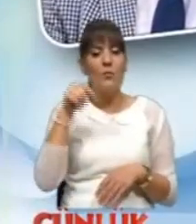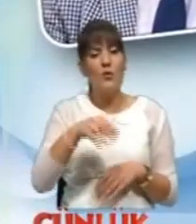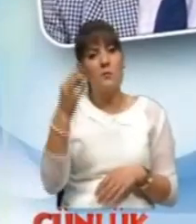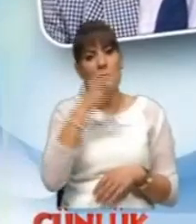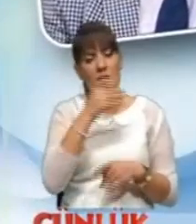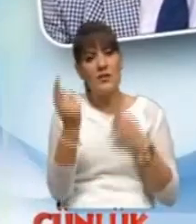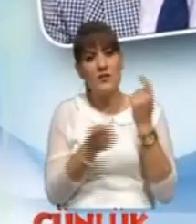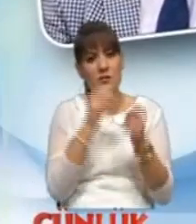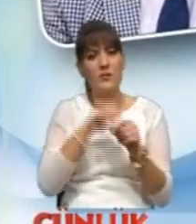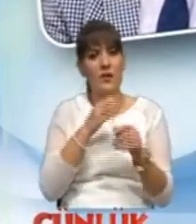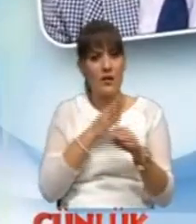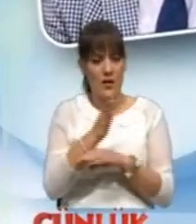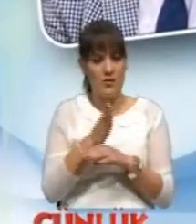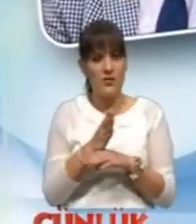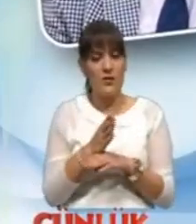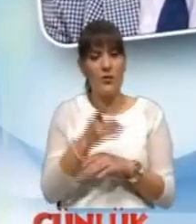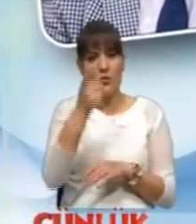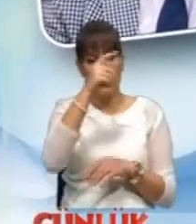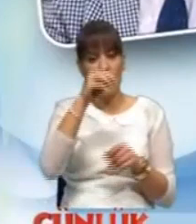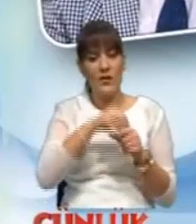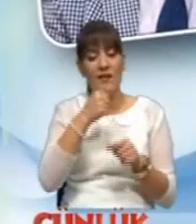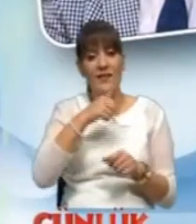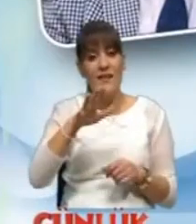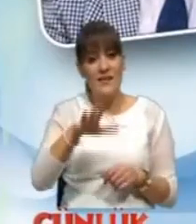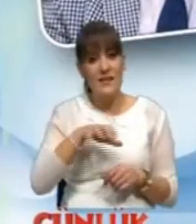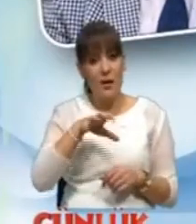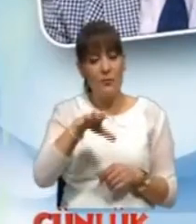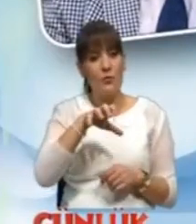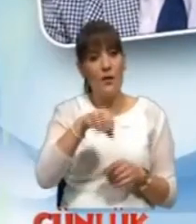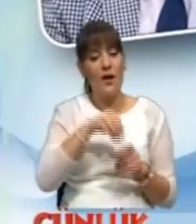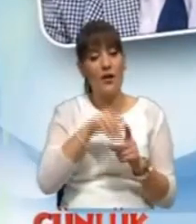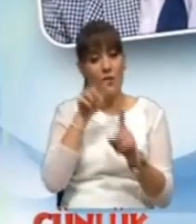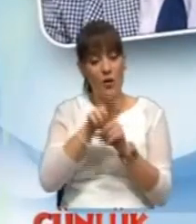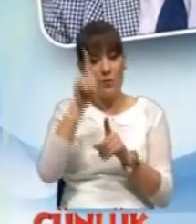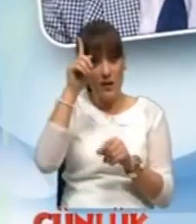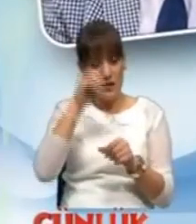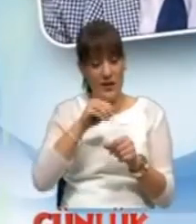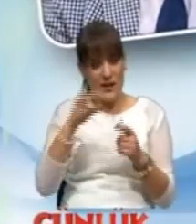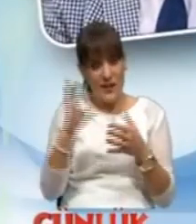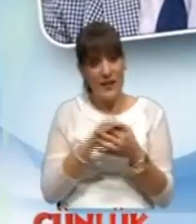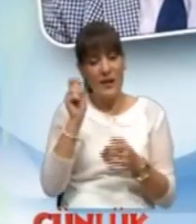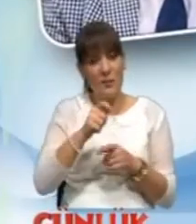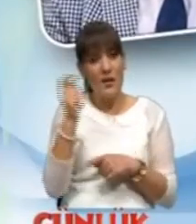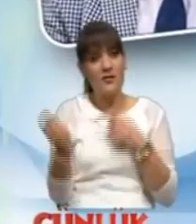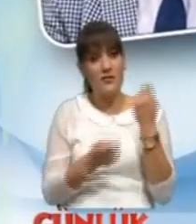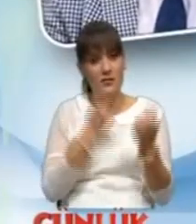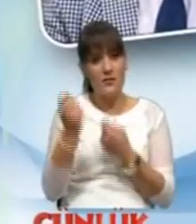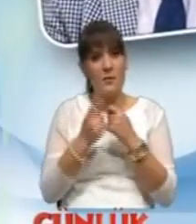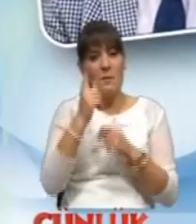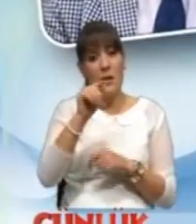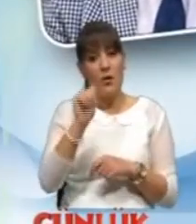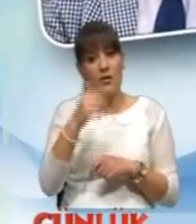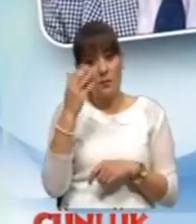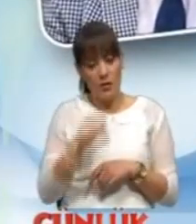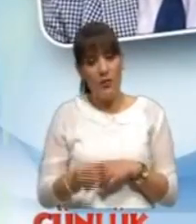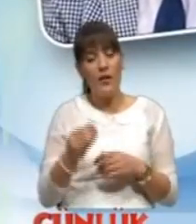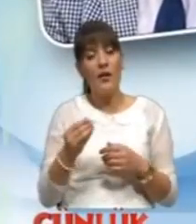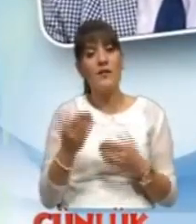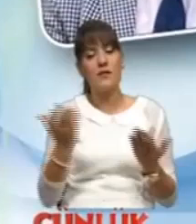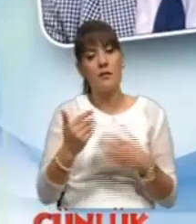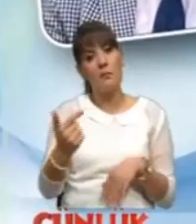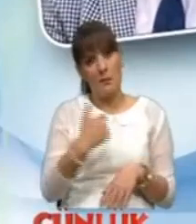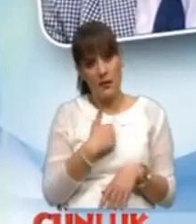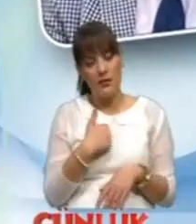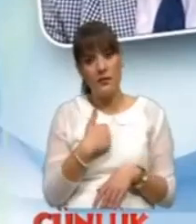ve benzeri çalışmalar gerçekten Türkiye'de deniz kaplumbağalarının korunması ile ilgili yapılan çalışmaların bir önemi olarak da zaten